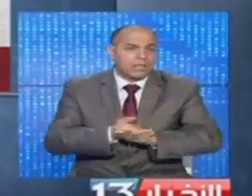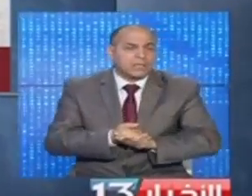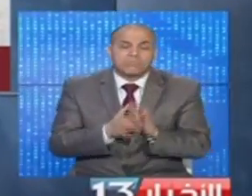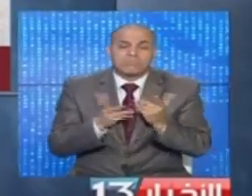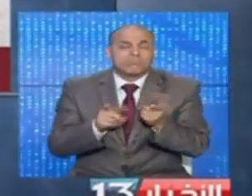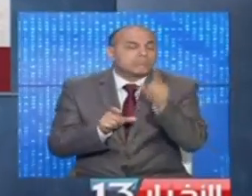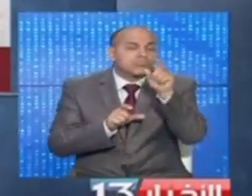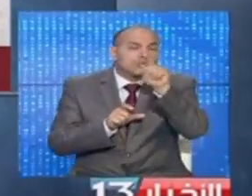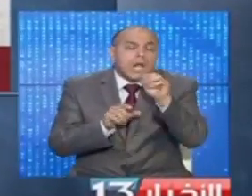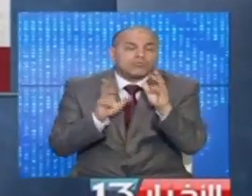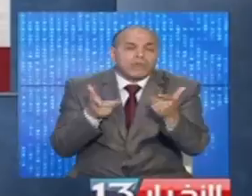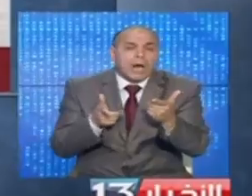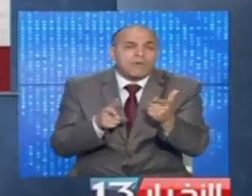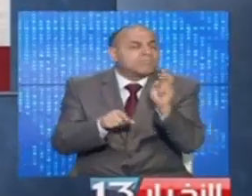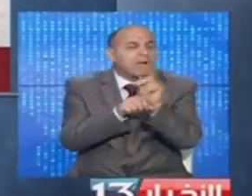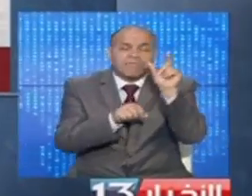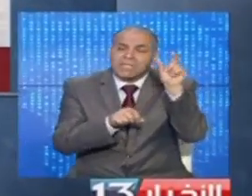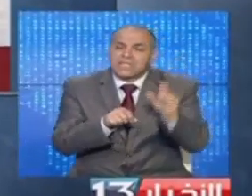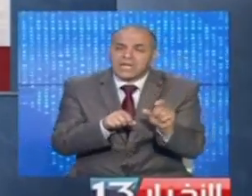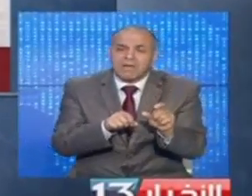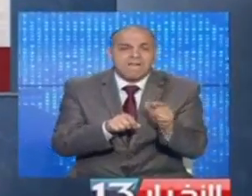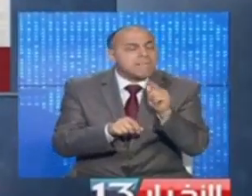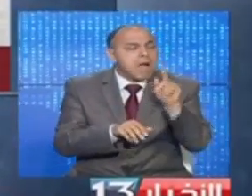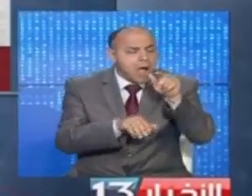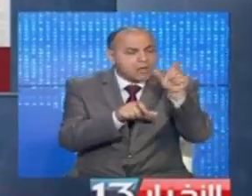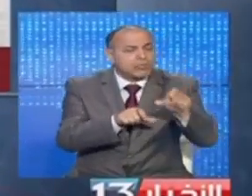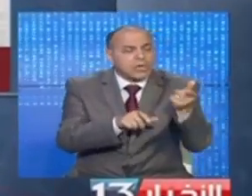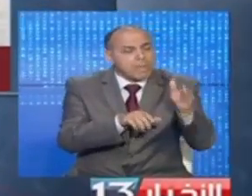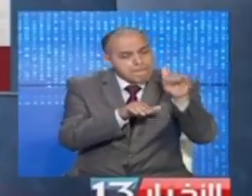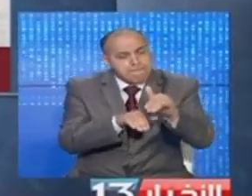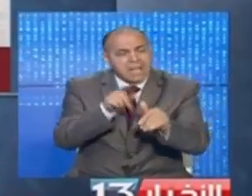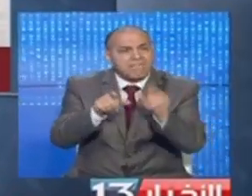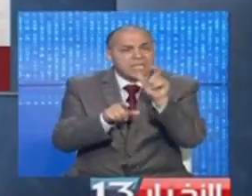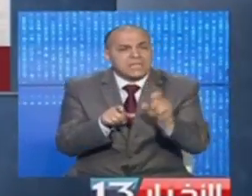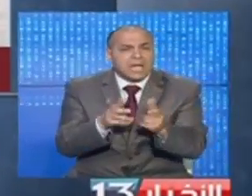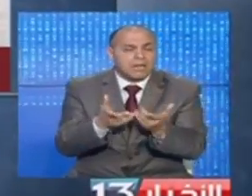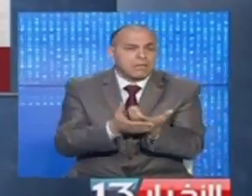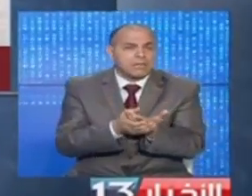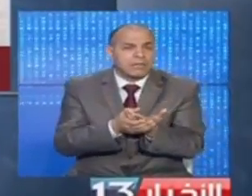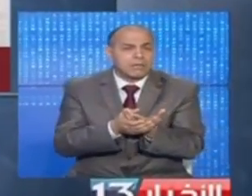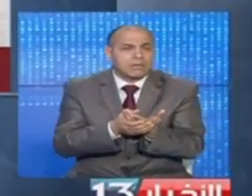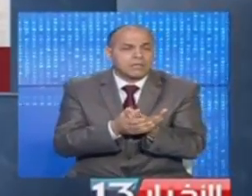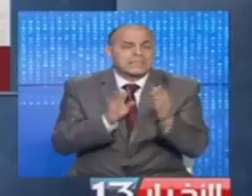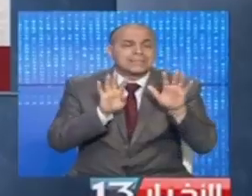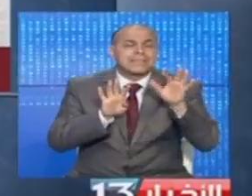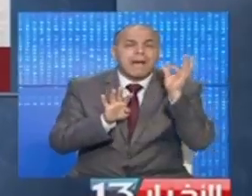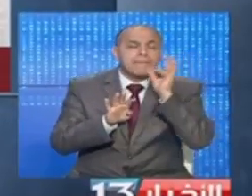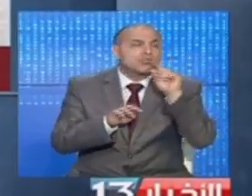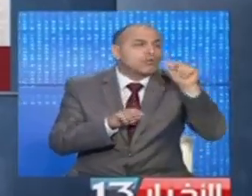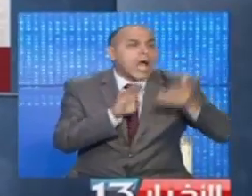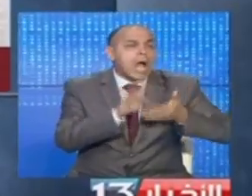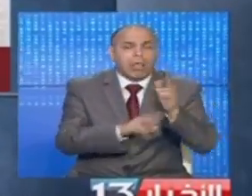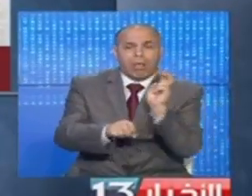ماذا يفعلون. يعني حقيقة الجثامين بتاع الموتى الذين توفوا، هناك موتى توفوا من 9 مارس أكثر من